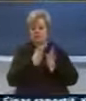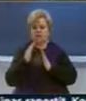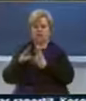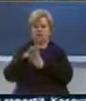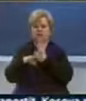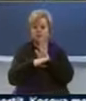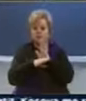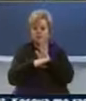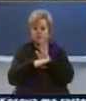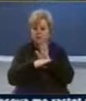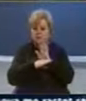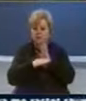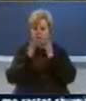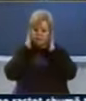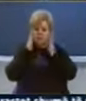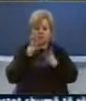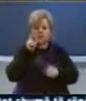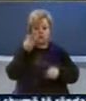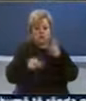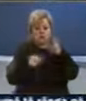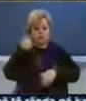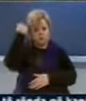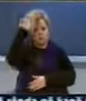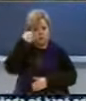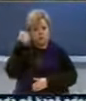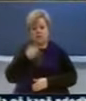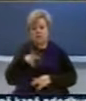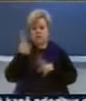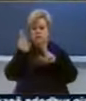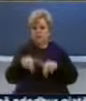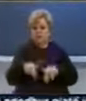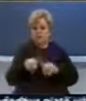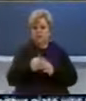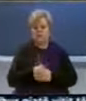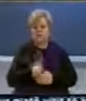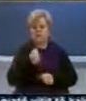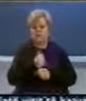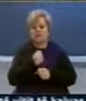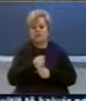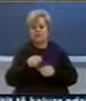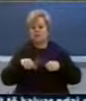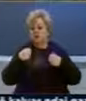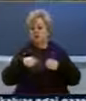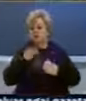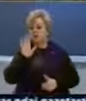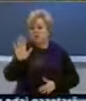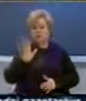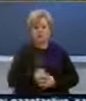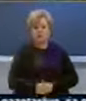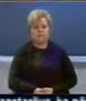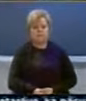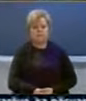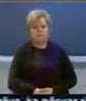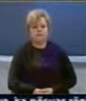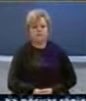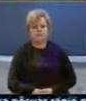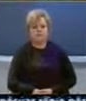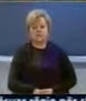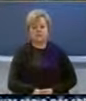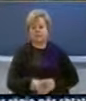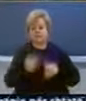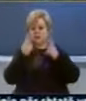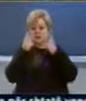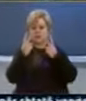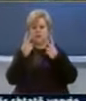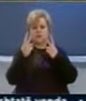mbi të gjitha besimi qytetarëve shqiptar që të kthehen në atë pjesë të territorit të Republikës së Kosovës. Esenca kryesore është